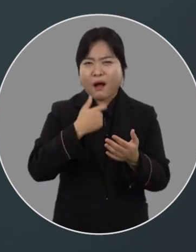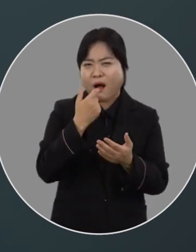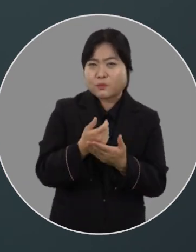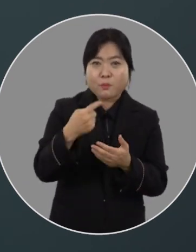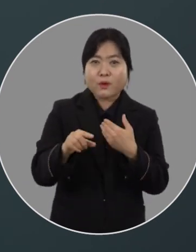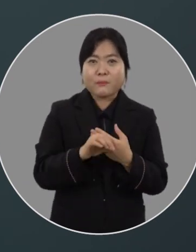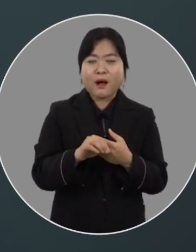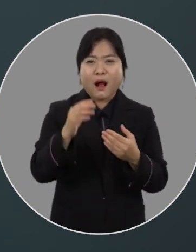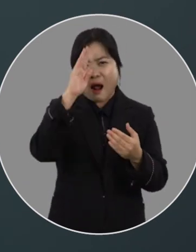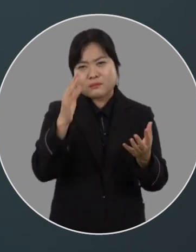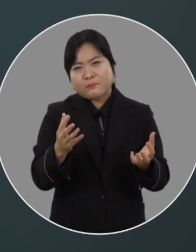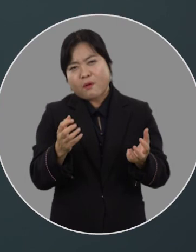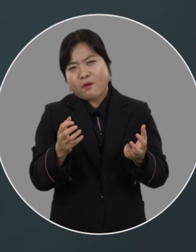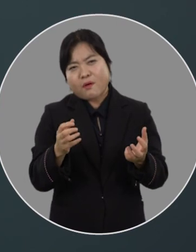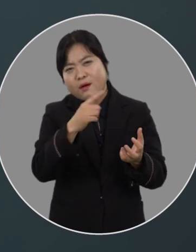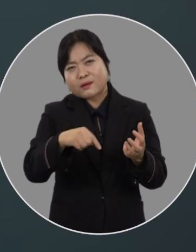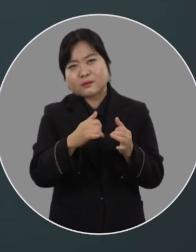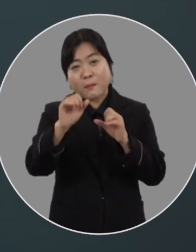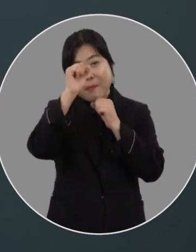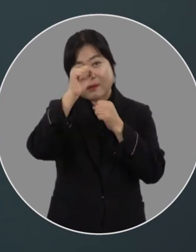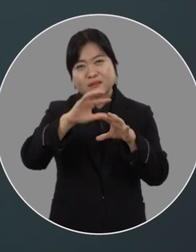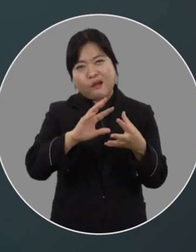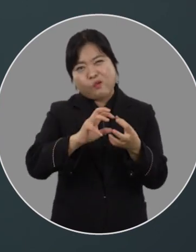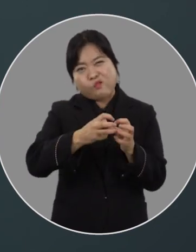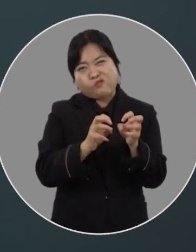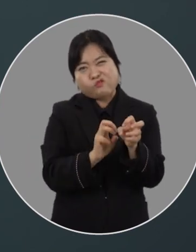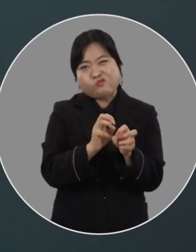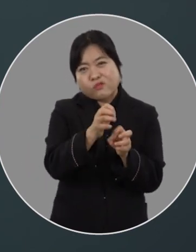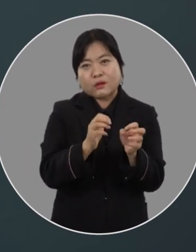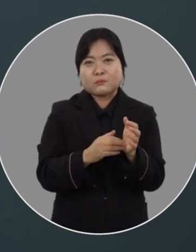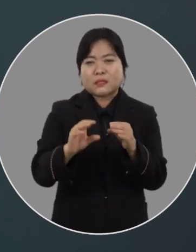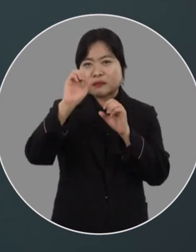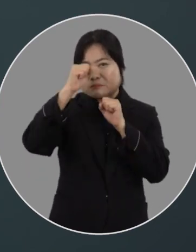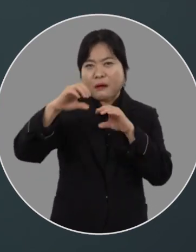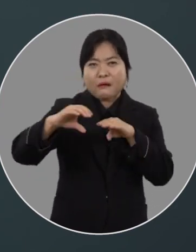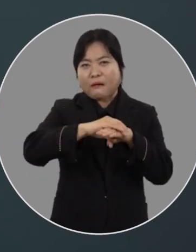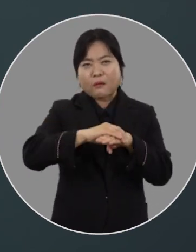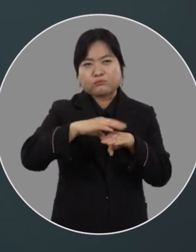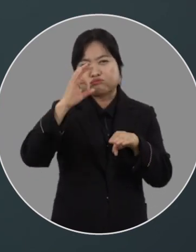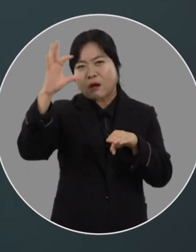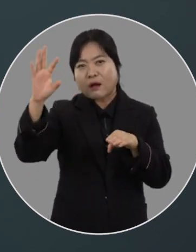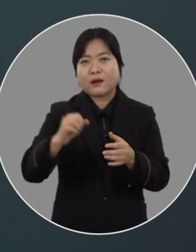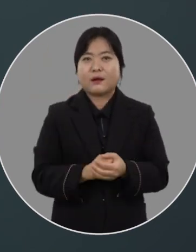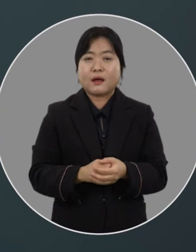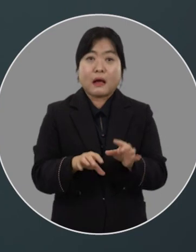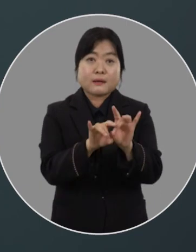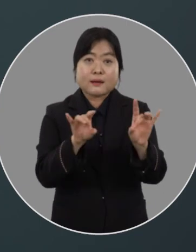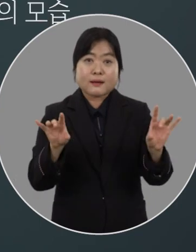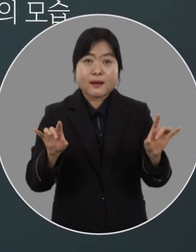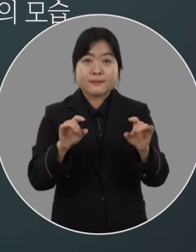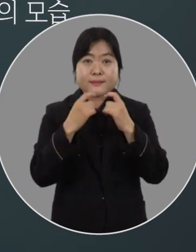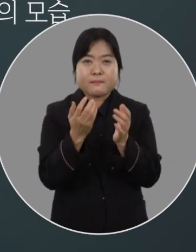것은 한센병에 걸린 사람들의 발이 모두 다 일그러져서 어떤 신발을 가져다 줘도 신을 수 없습니다.